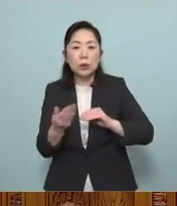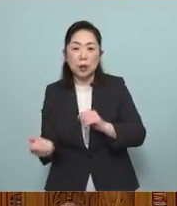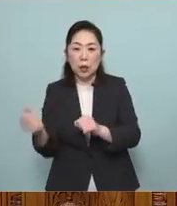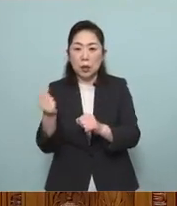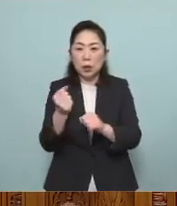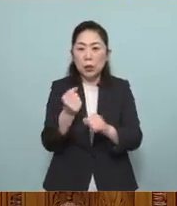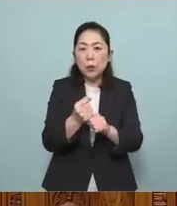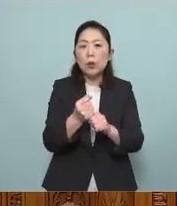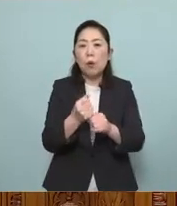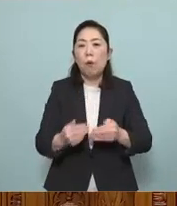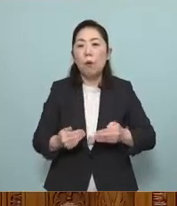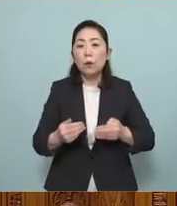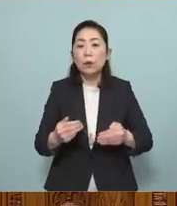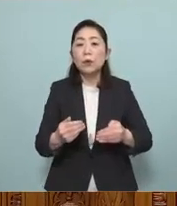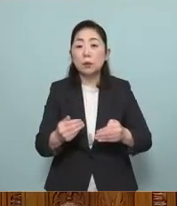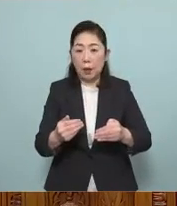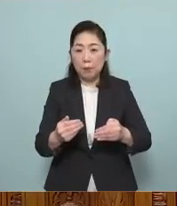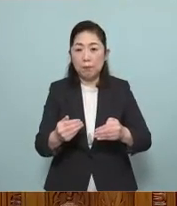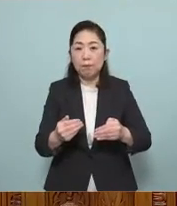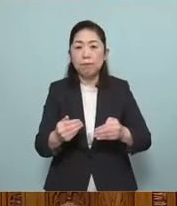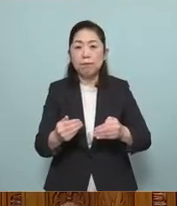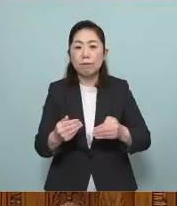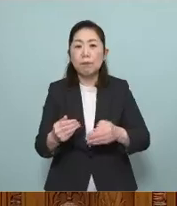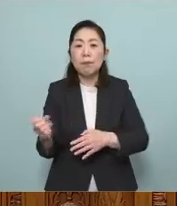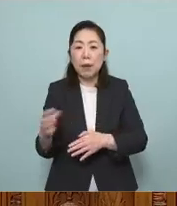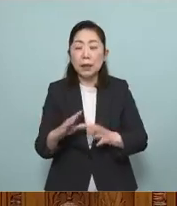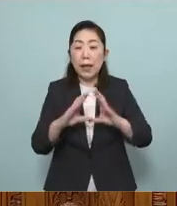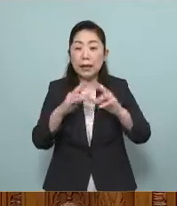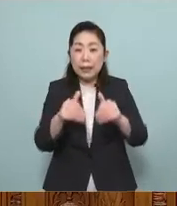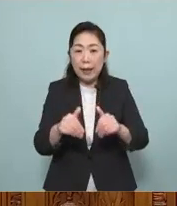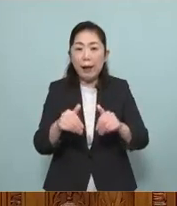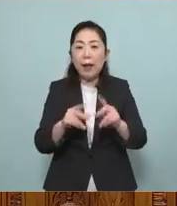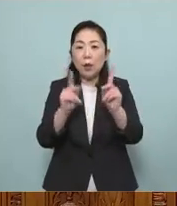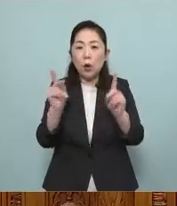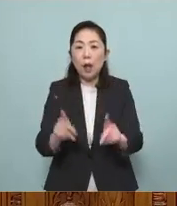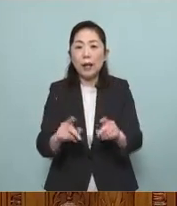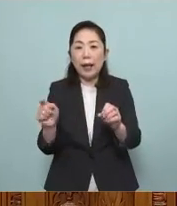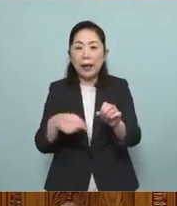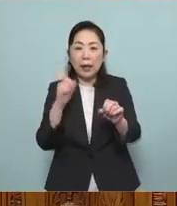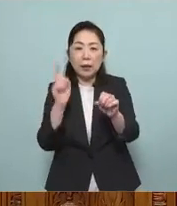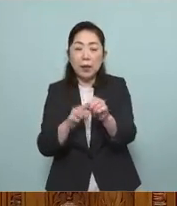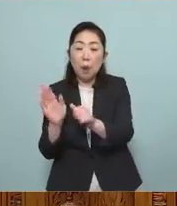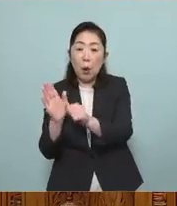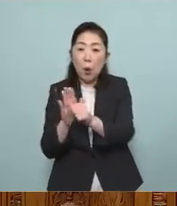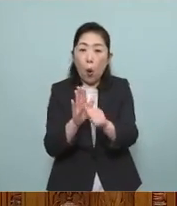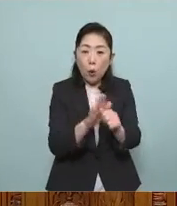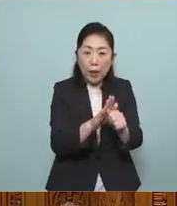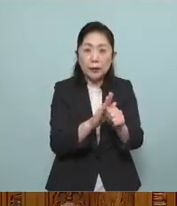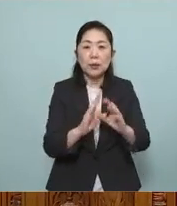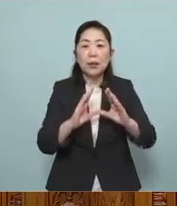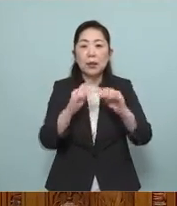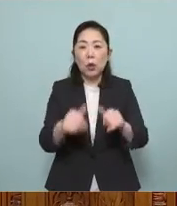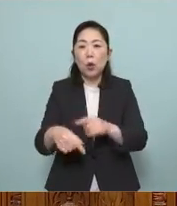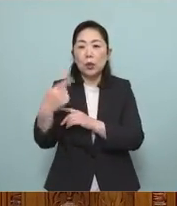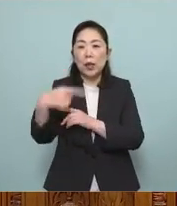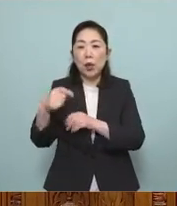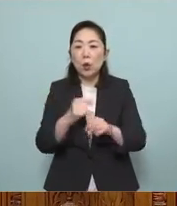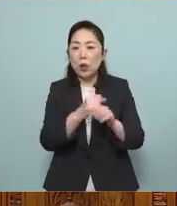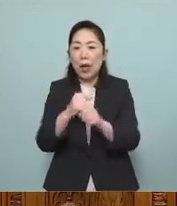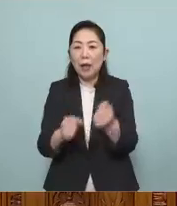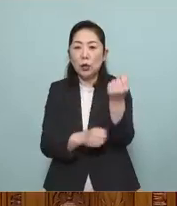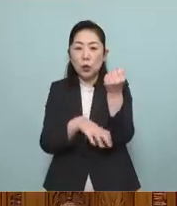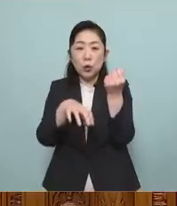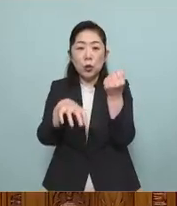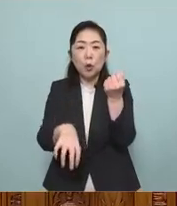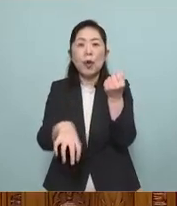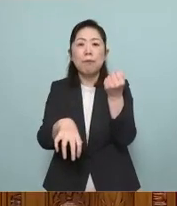生を前進させるのみならず、世界の課題解決にも貢献する国際教育研究拠点